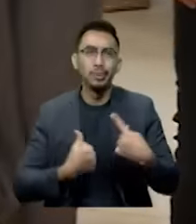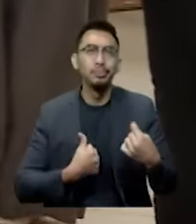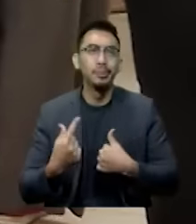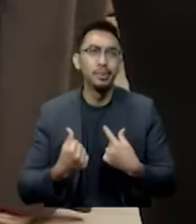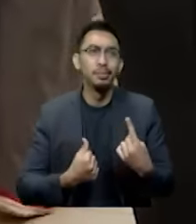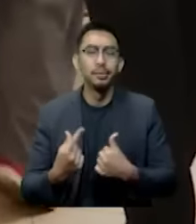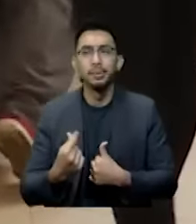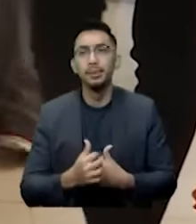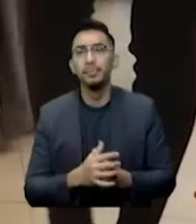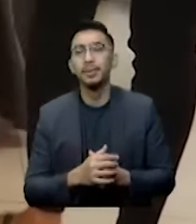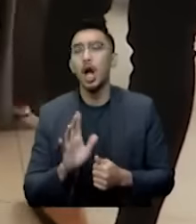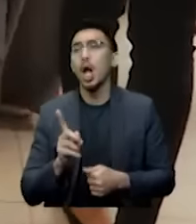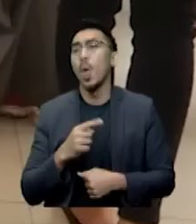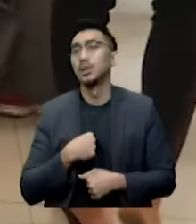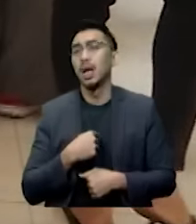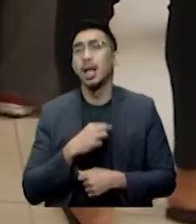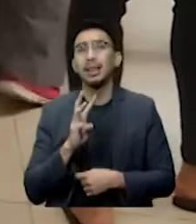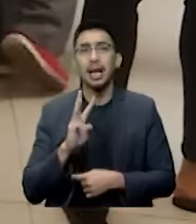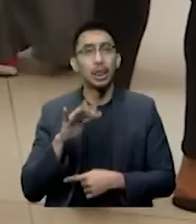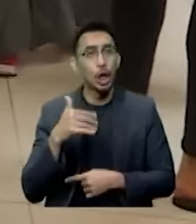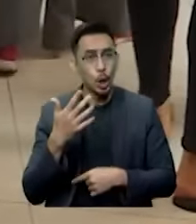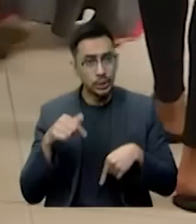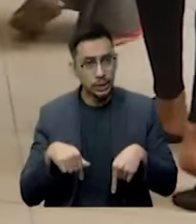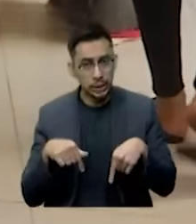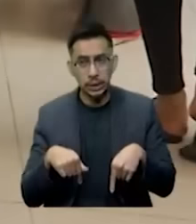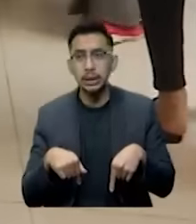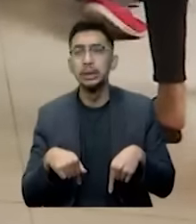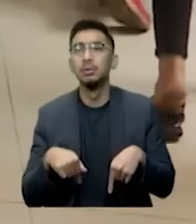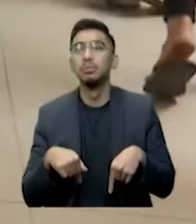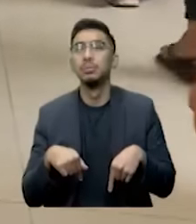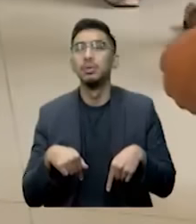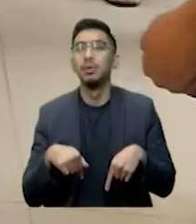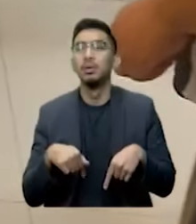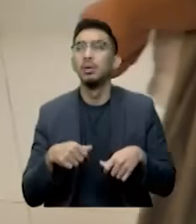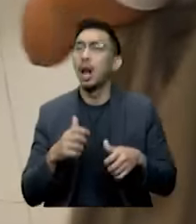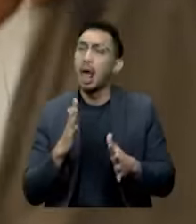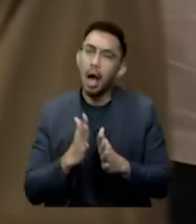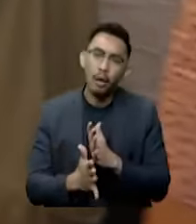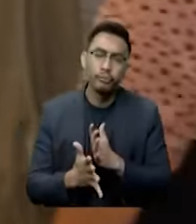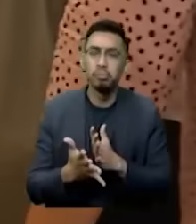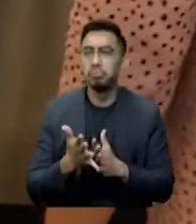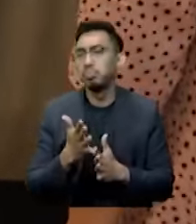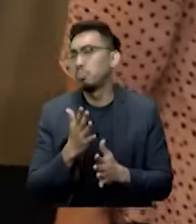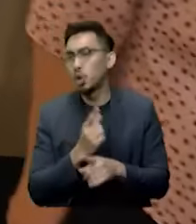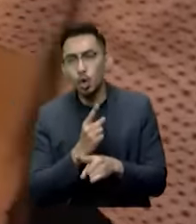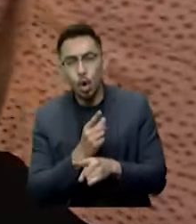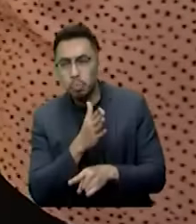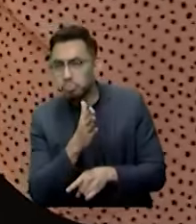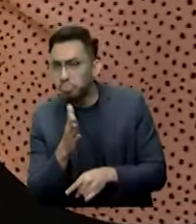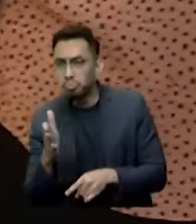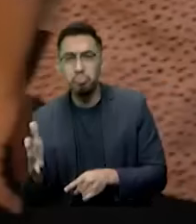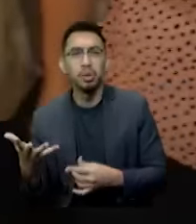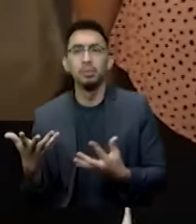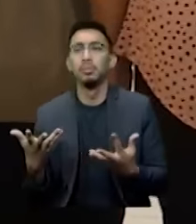kalau saya memang udah 3 tahun ini memang kerjaannya ya live gitu ya, dari toko ke toko. Jadinya biasanya juga saya perginya sampai ke Bangkok ya. Cuman karena